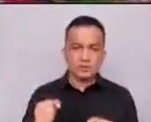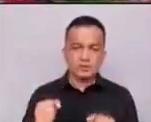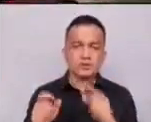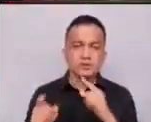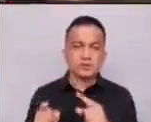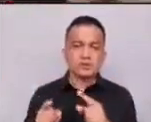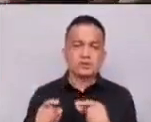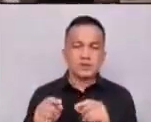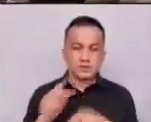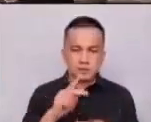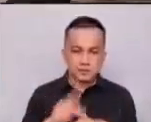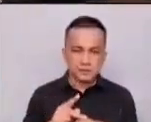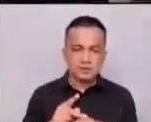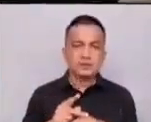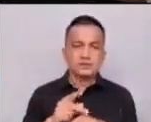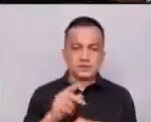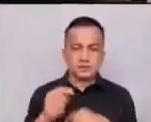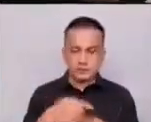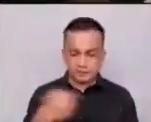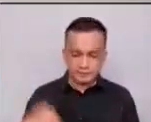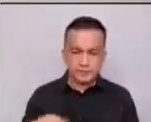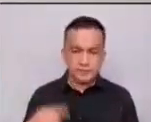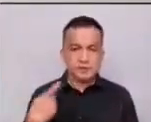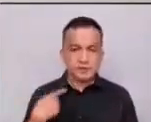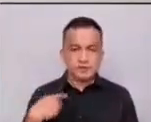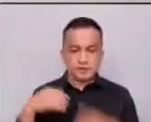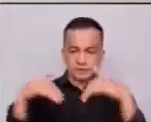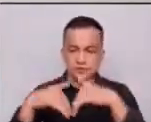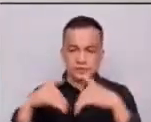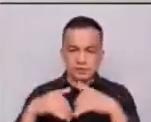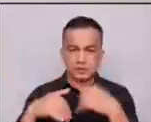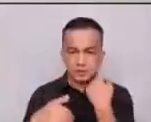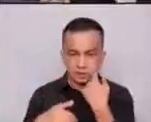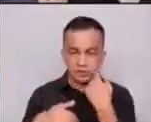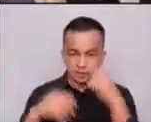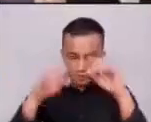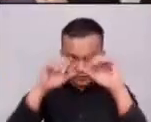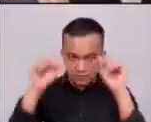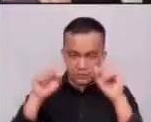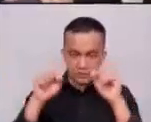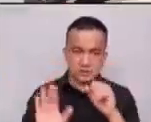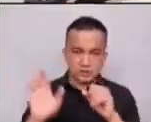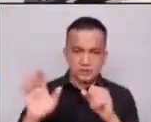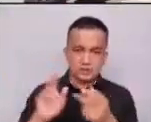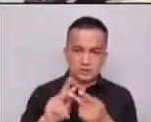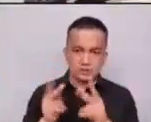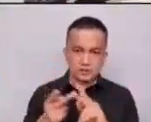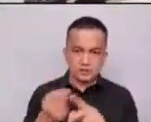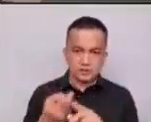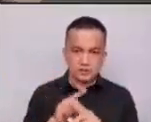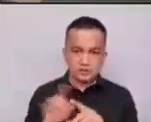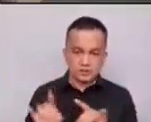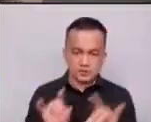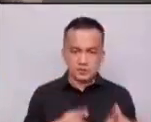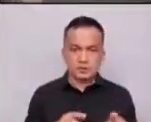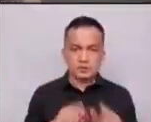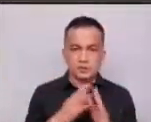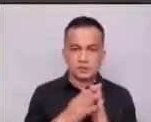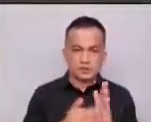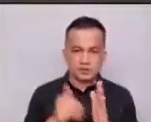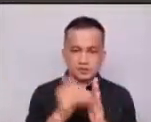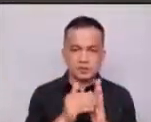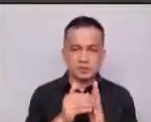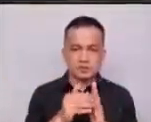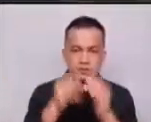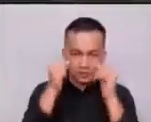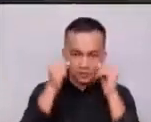at China. Nagkaroon din ng bilateral meetings kamakailan ng Pangulo sa kanyang counterparts mula sa Australia, New Zealand at Saudi Arabia.